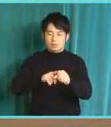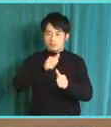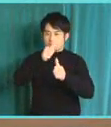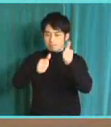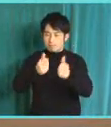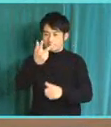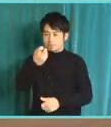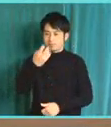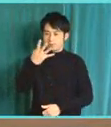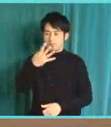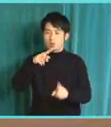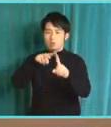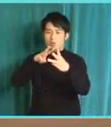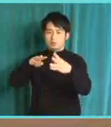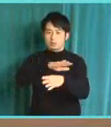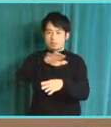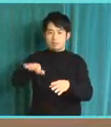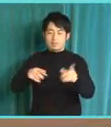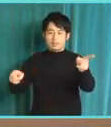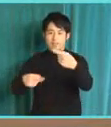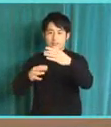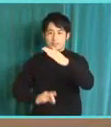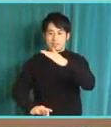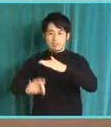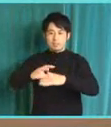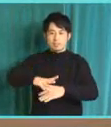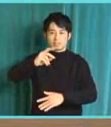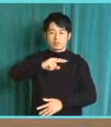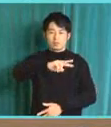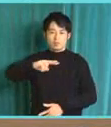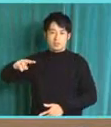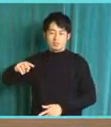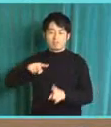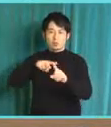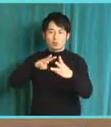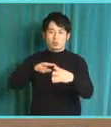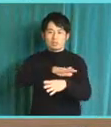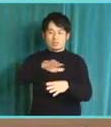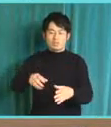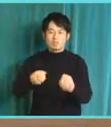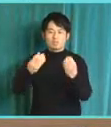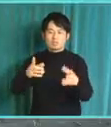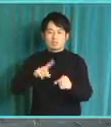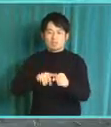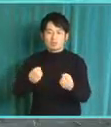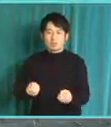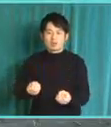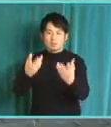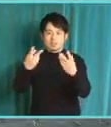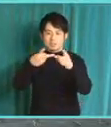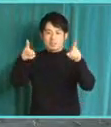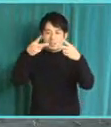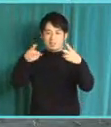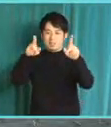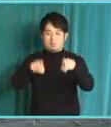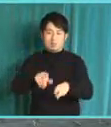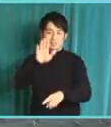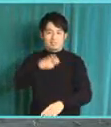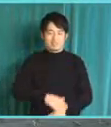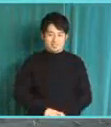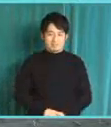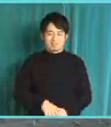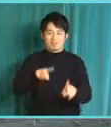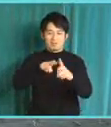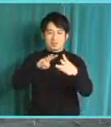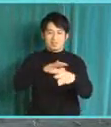回目になります小田原元旦初泳ぎは、小田原の新年を祝う小田原の恒例行事となっております。毎年小田原市水